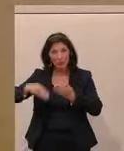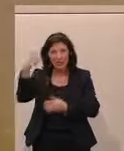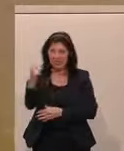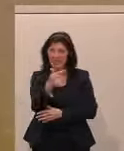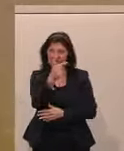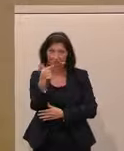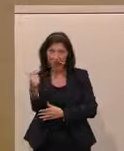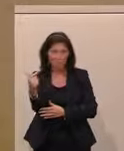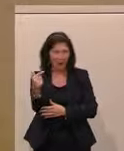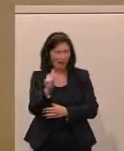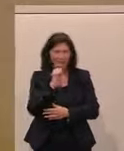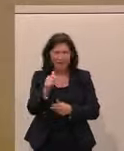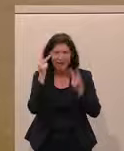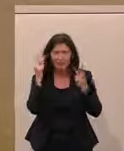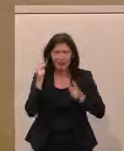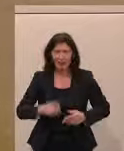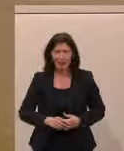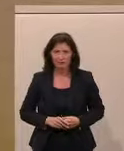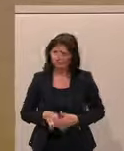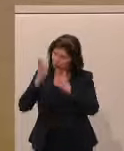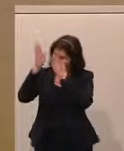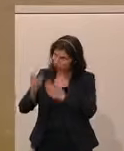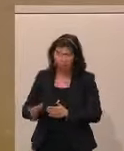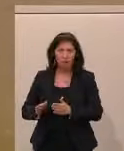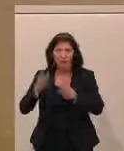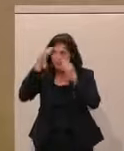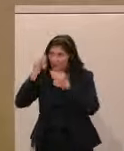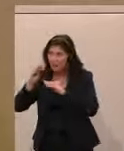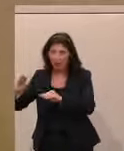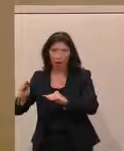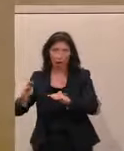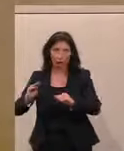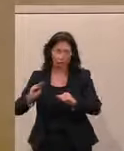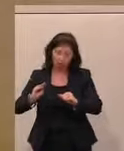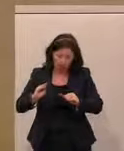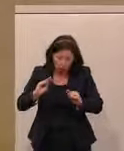völlig wertlos erweist, der ist vertrauensunwürdig.